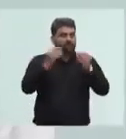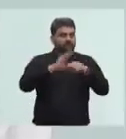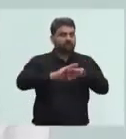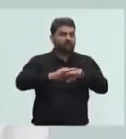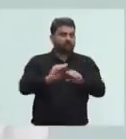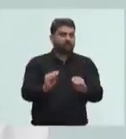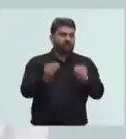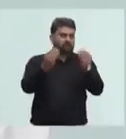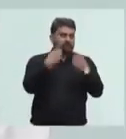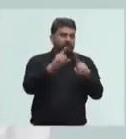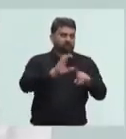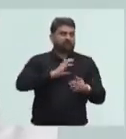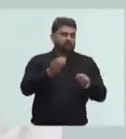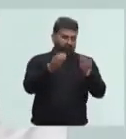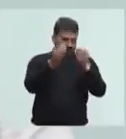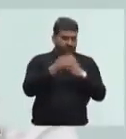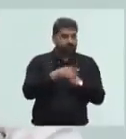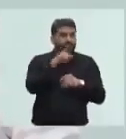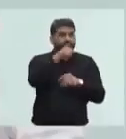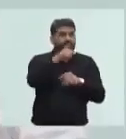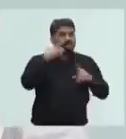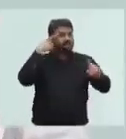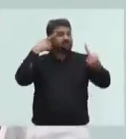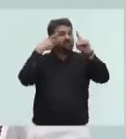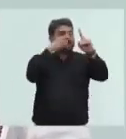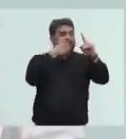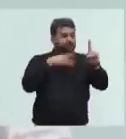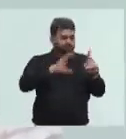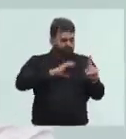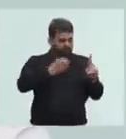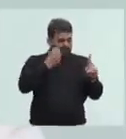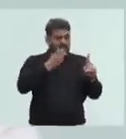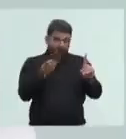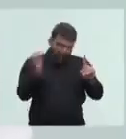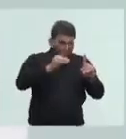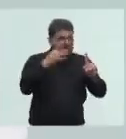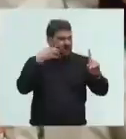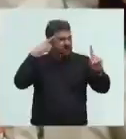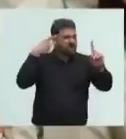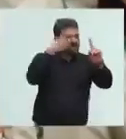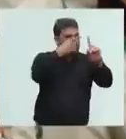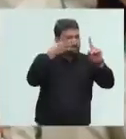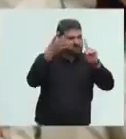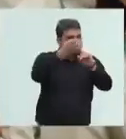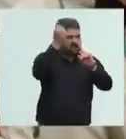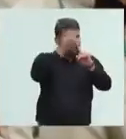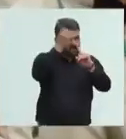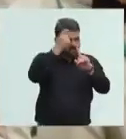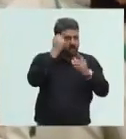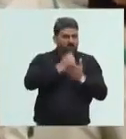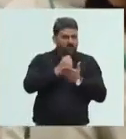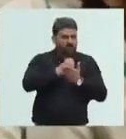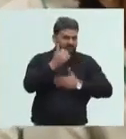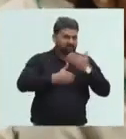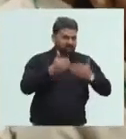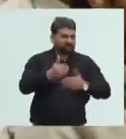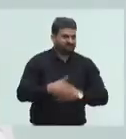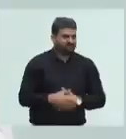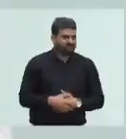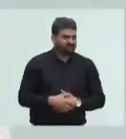बेहतर होता जा रहा है। आप अपने टारगेट नए तय करते जाते हो, नए टारगेट को प्राप्त करने की कोशिश करते